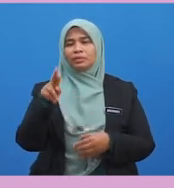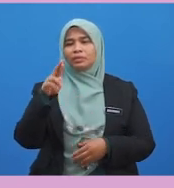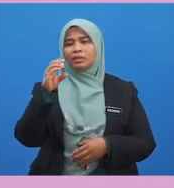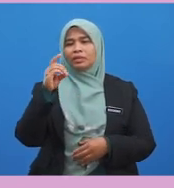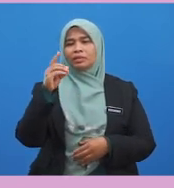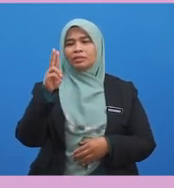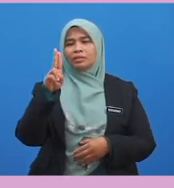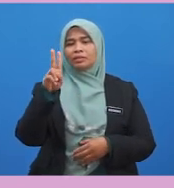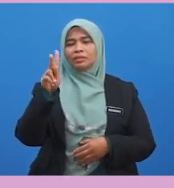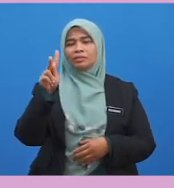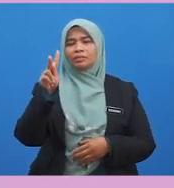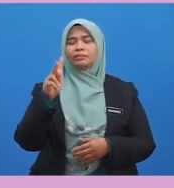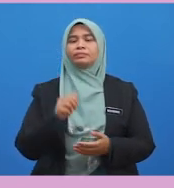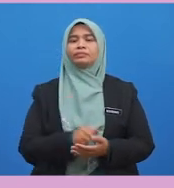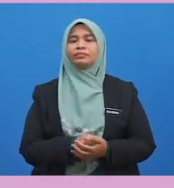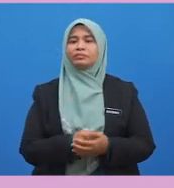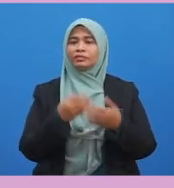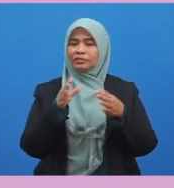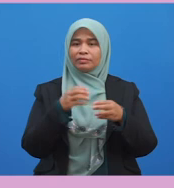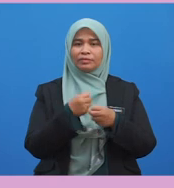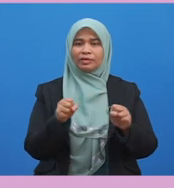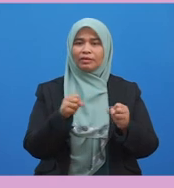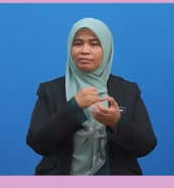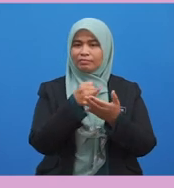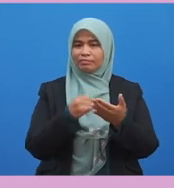Bagaimana murid-murid? Sudah siap lakaran anda?